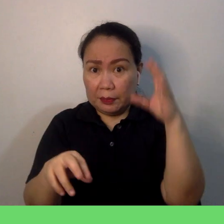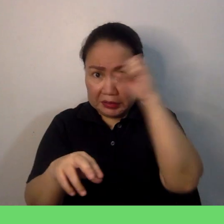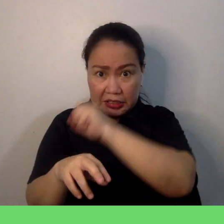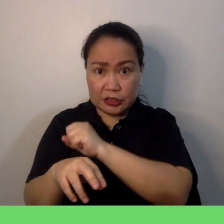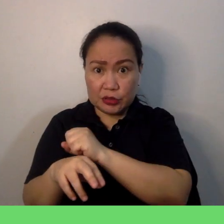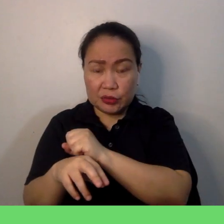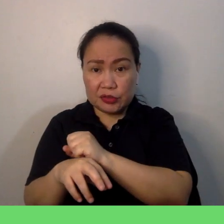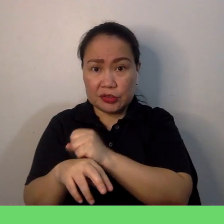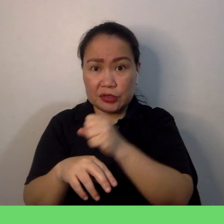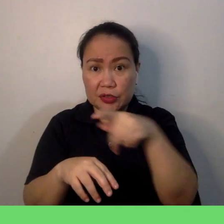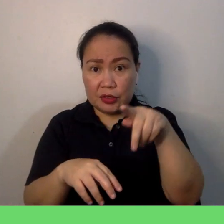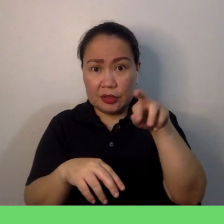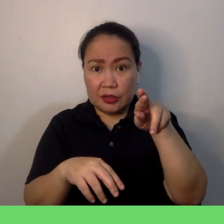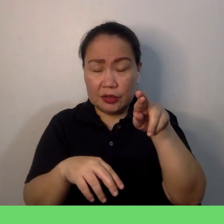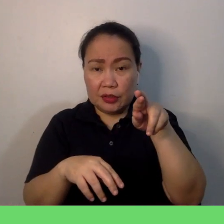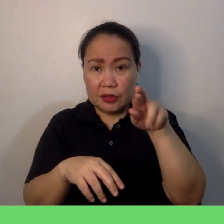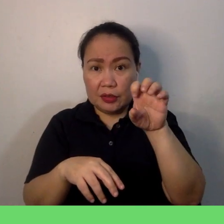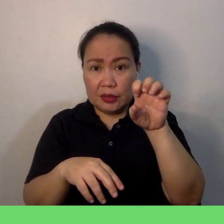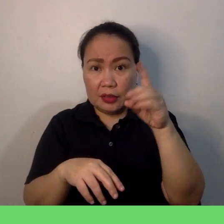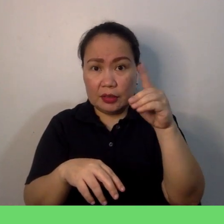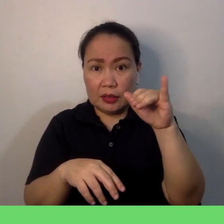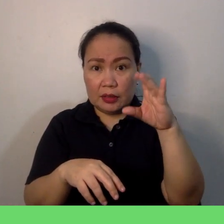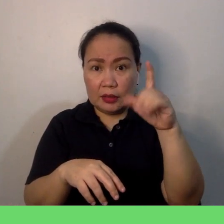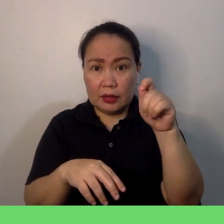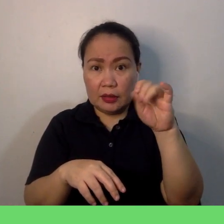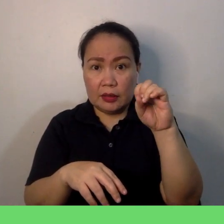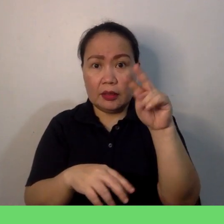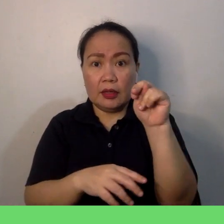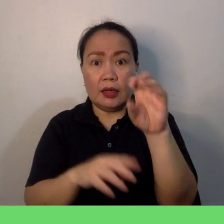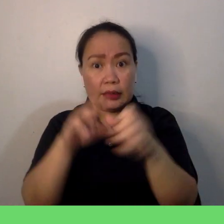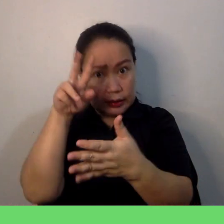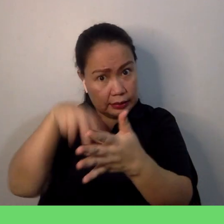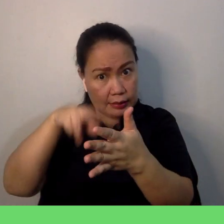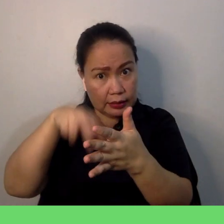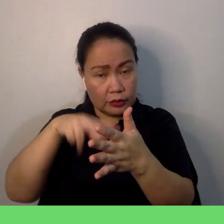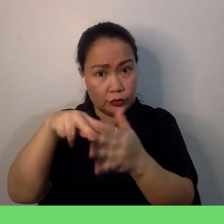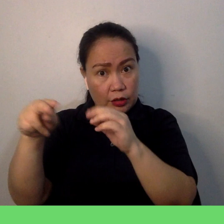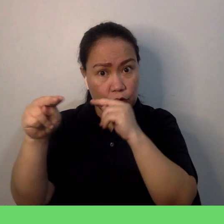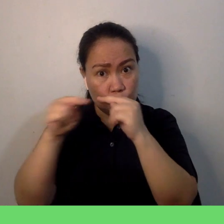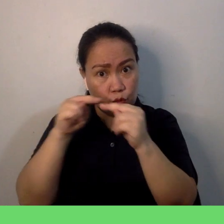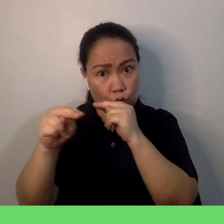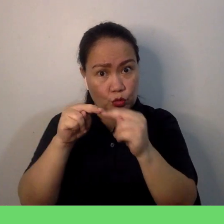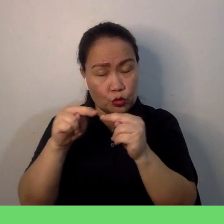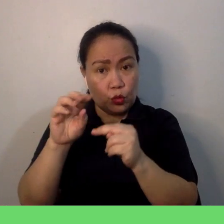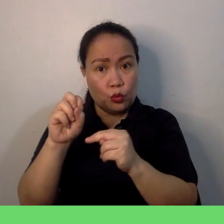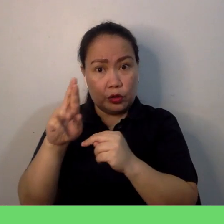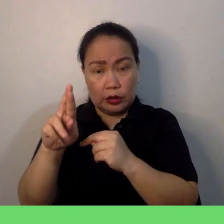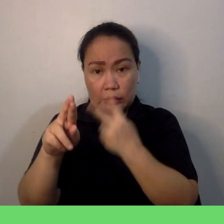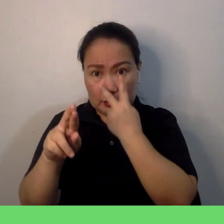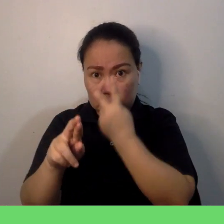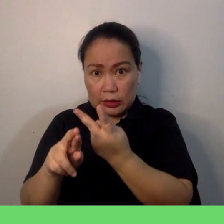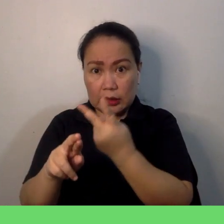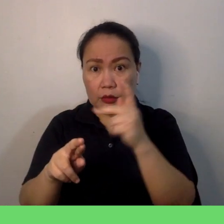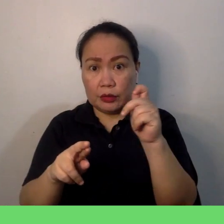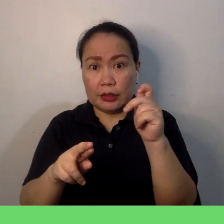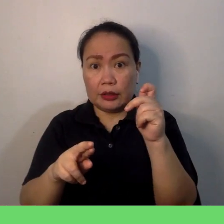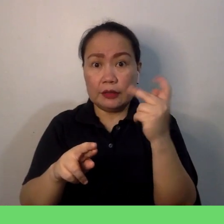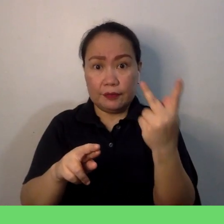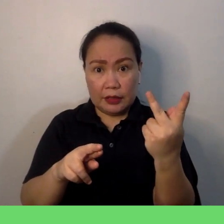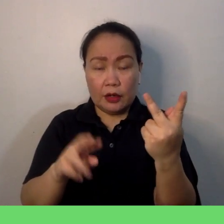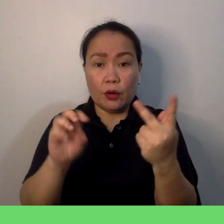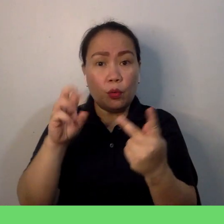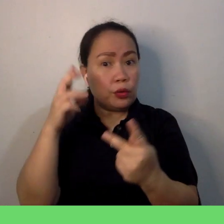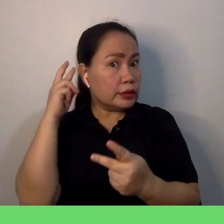mga predictions, sa nababasa natin sa newspaper ads at naririnig natin sa TV at radio.